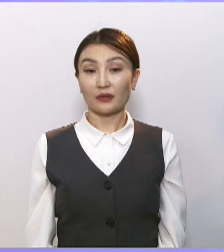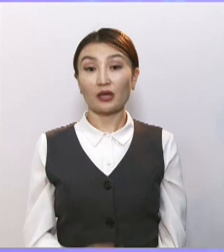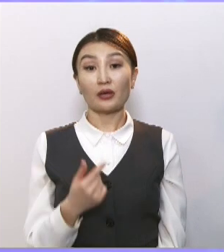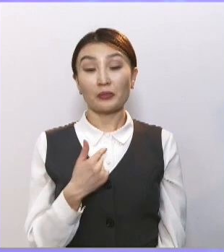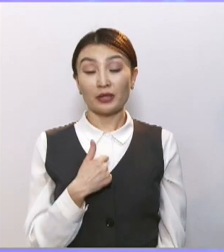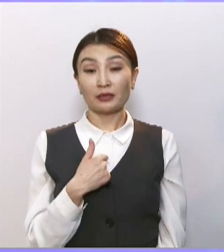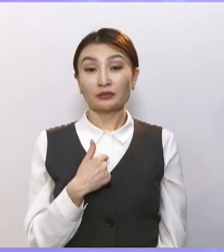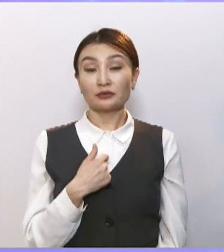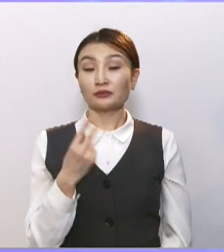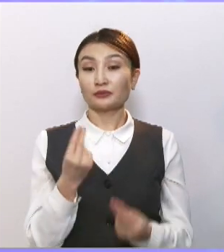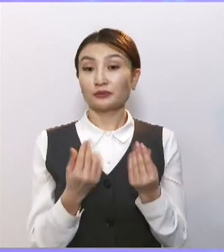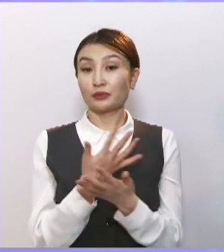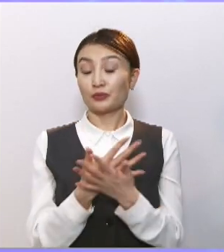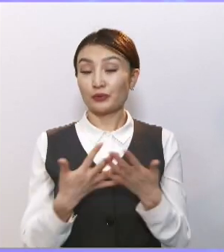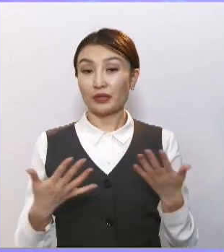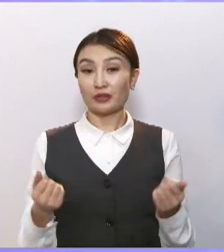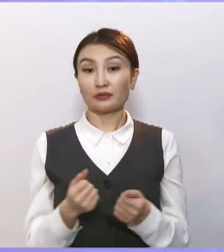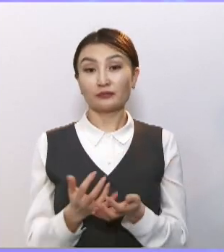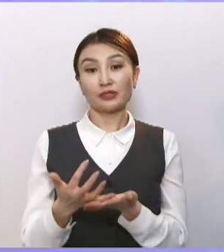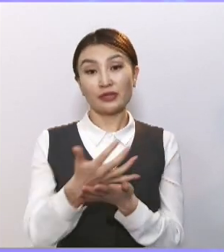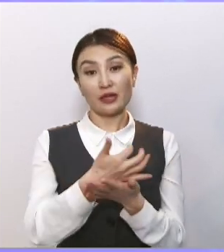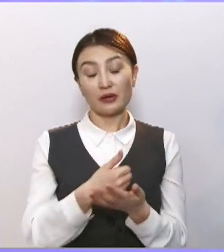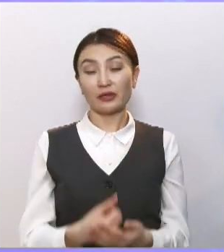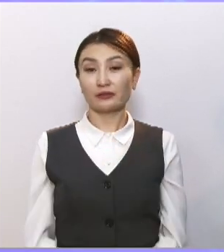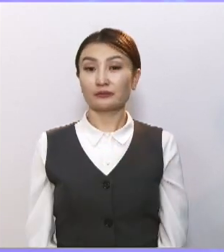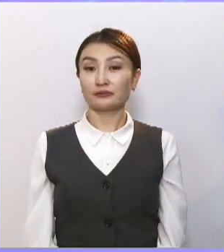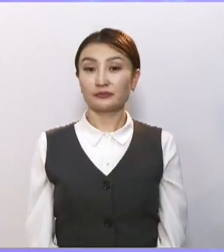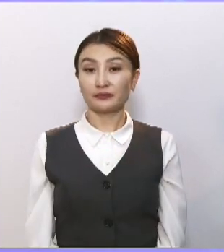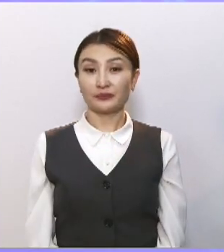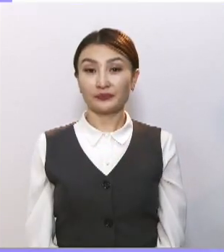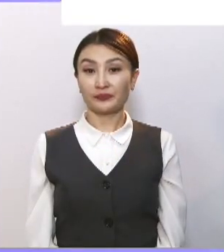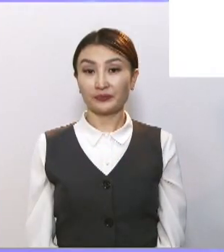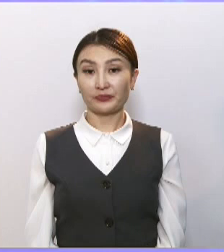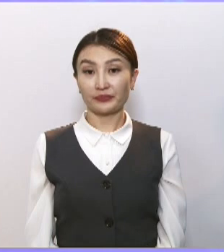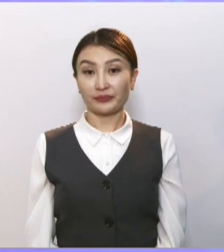Мен оюнчуктарды жыйнаймын.